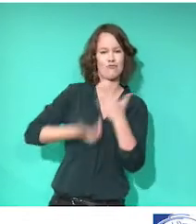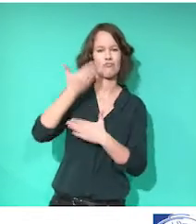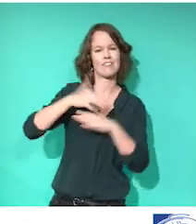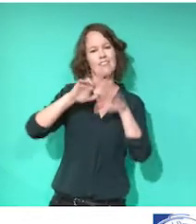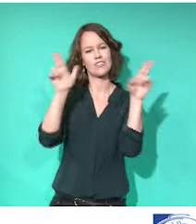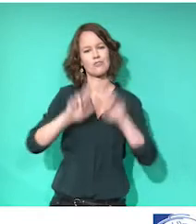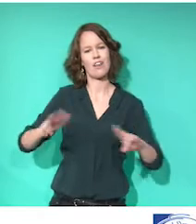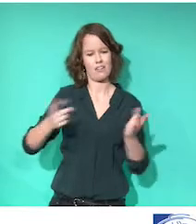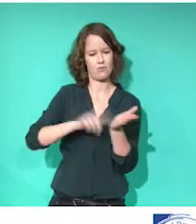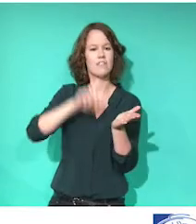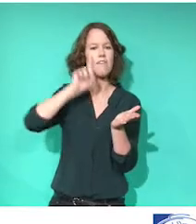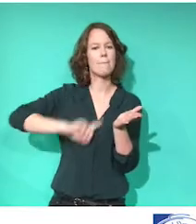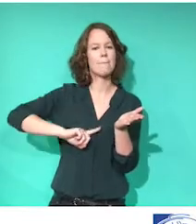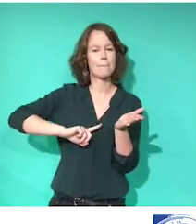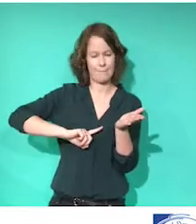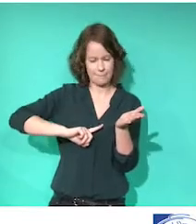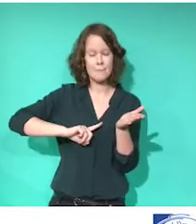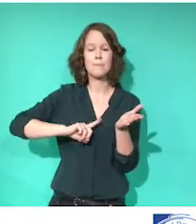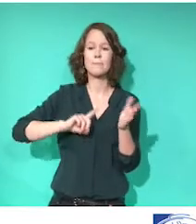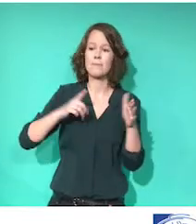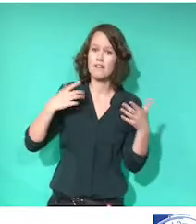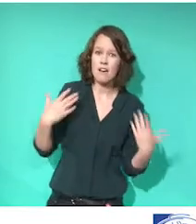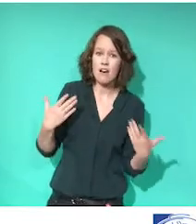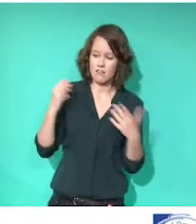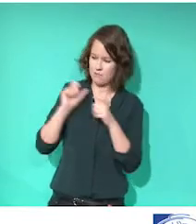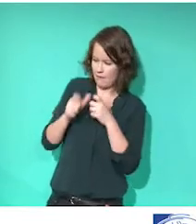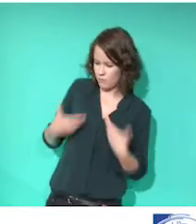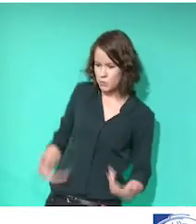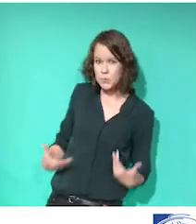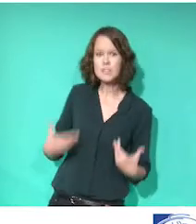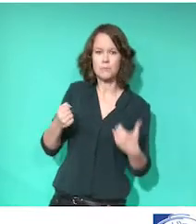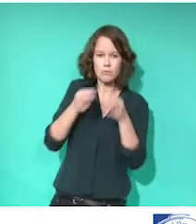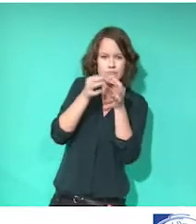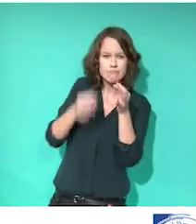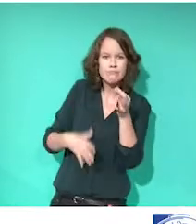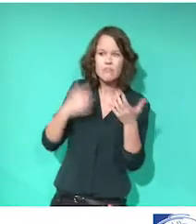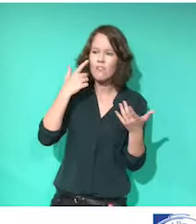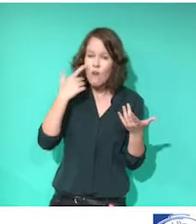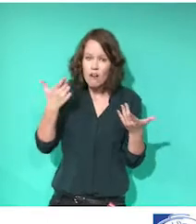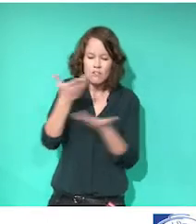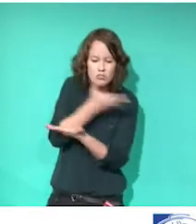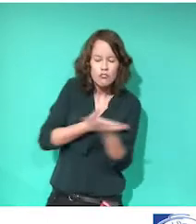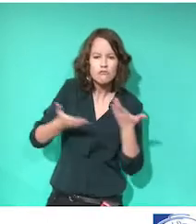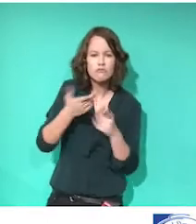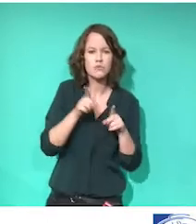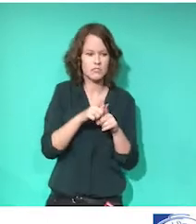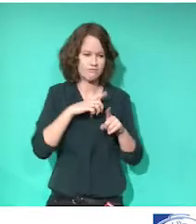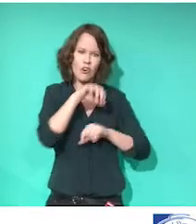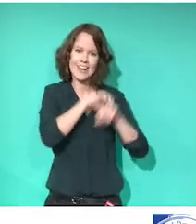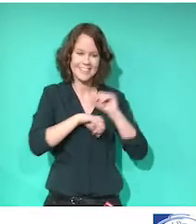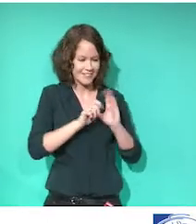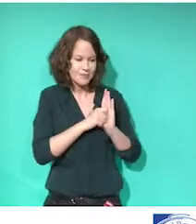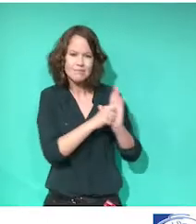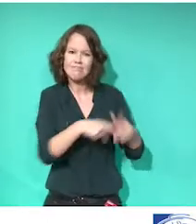femmes, va nous permettre de faire un point, d'échanger, de partager des pratiques au travers d'ateliers auxquels vous